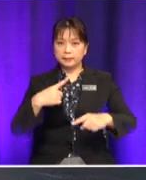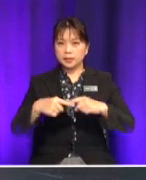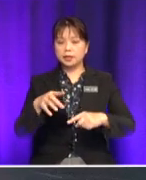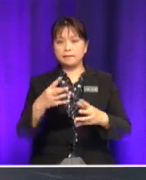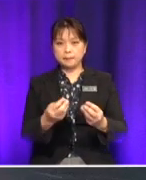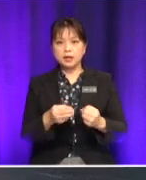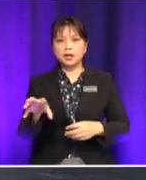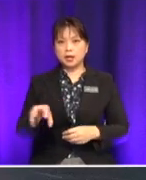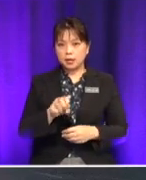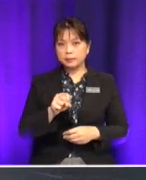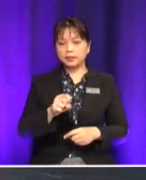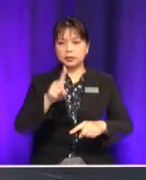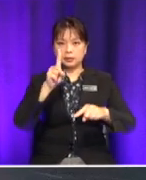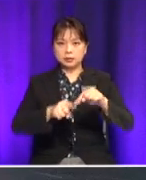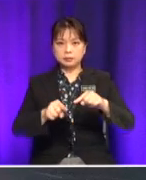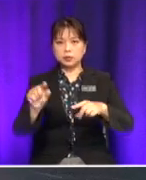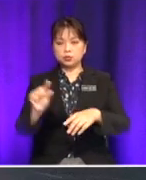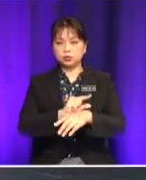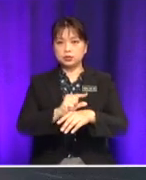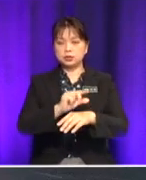tak boleh gunakan